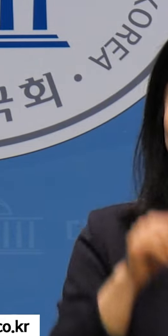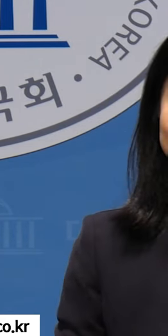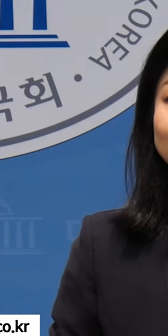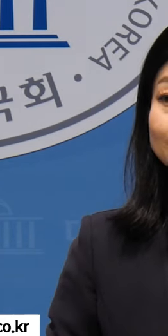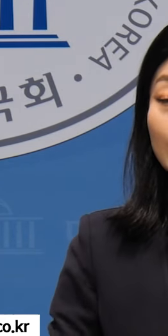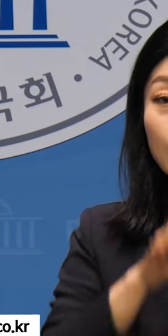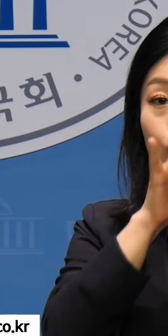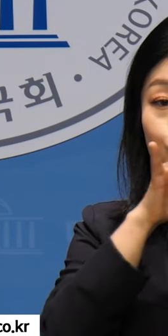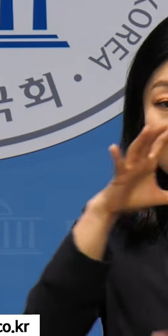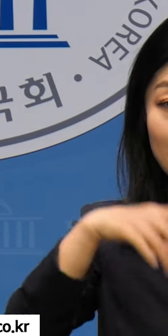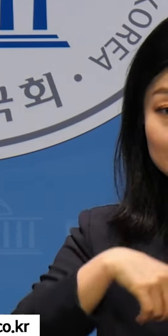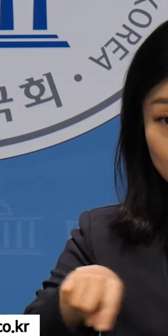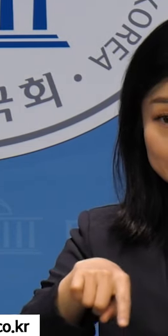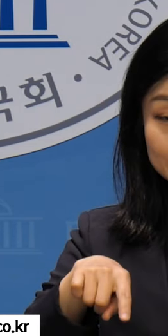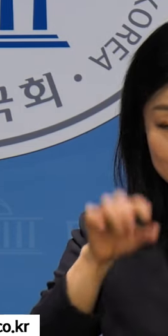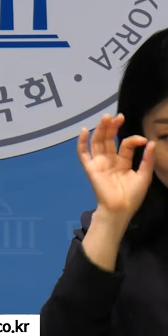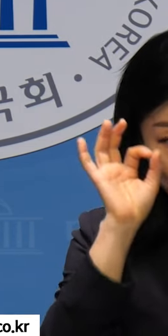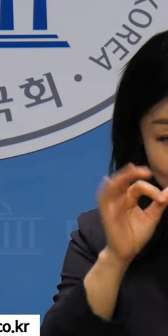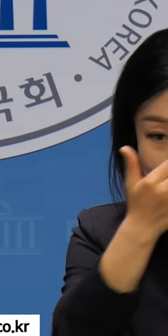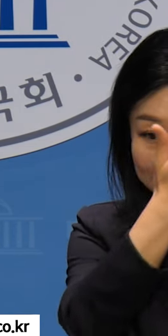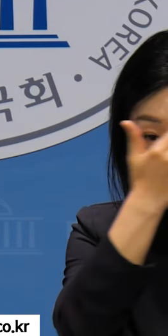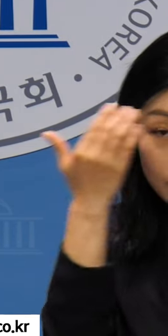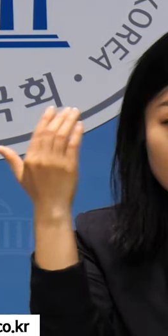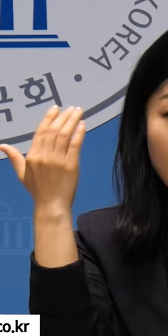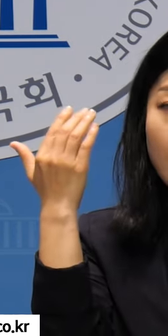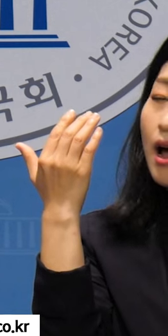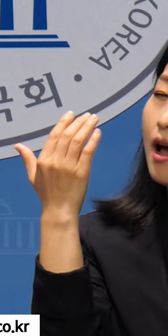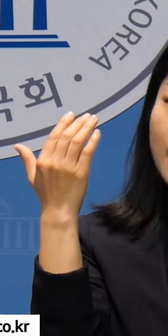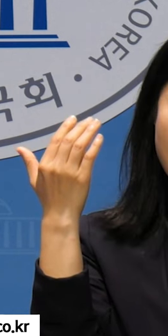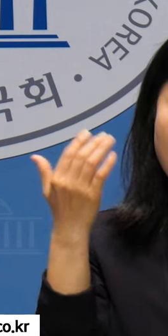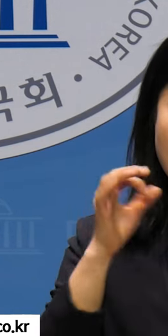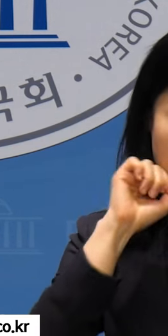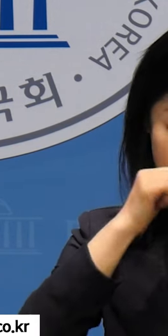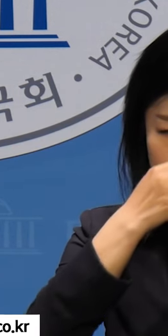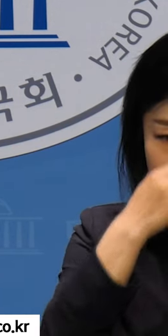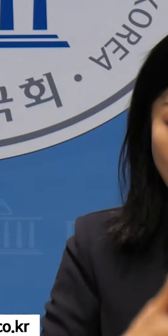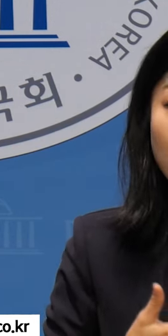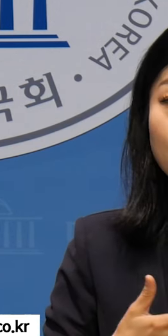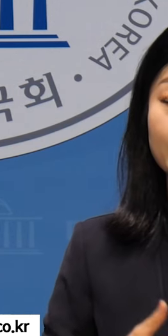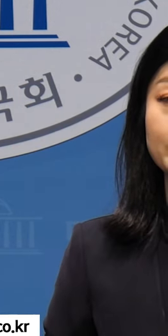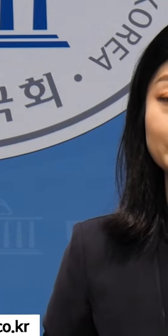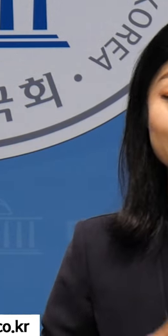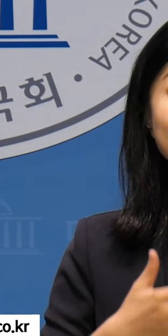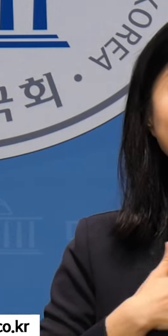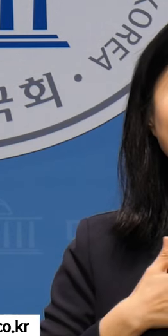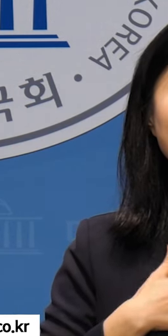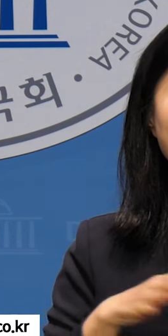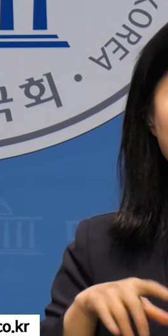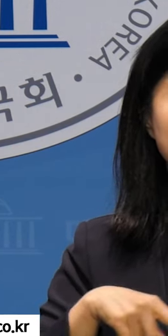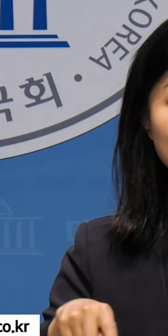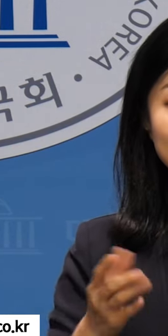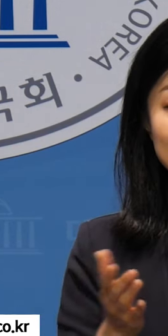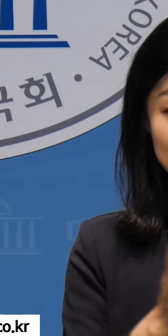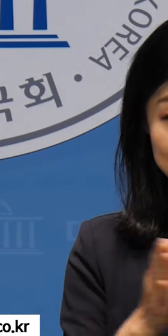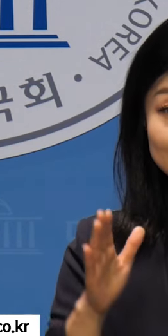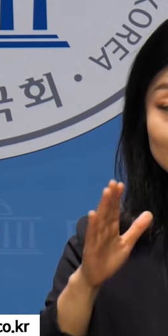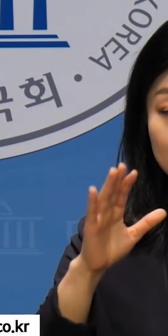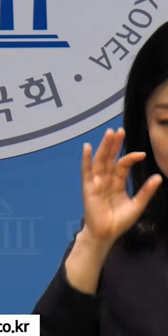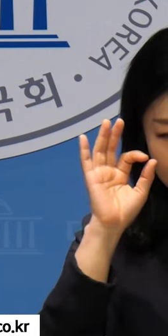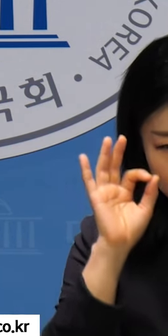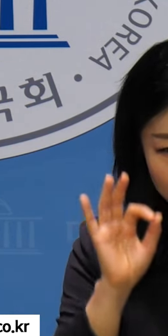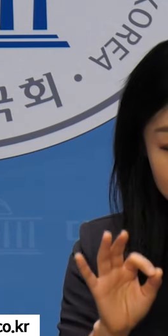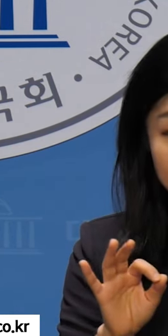중앙정치에서 청년의 벽은 여전히 높습니다. 저 또한 정치권에서 주류를